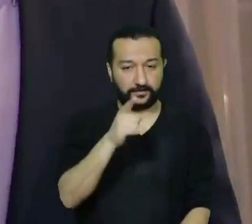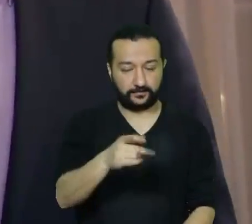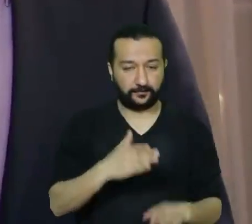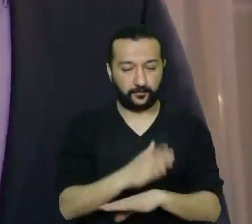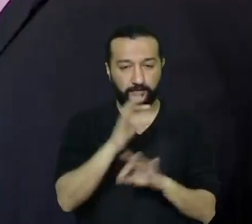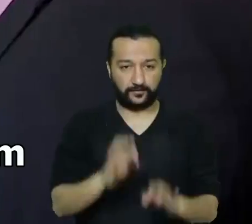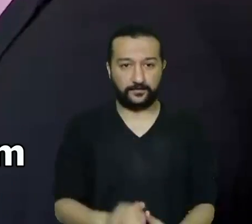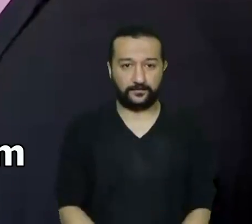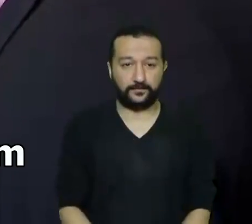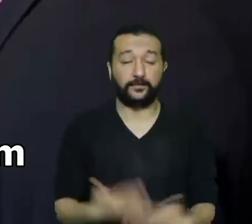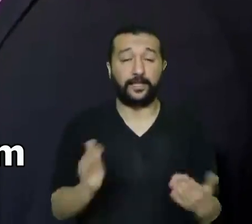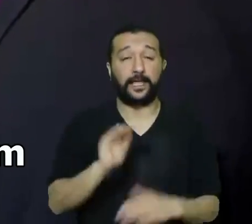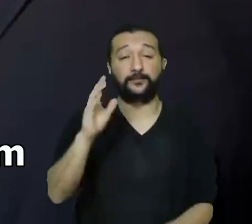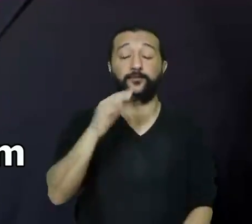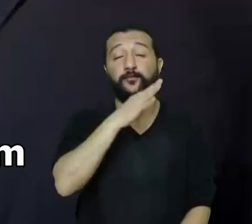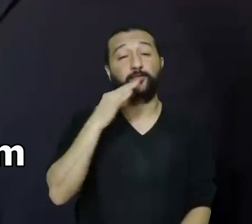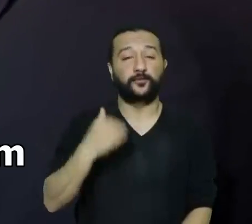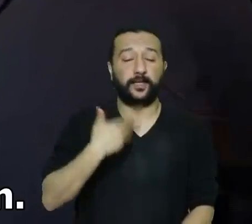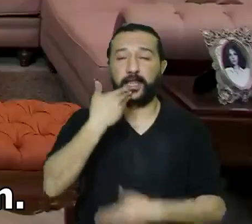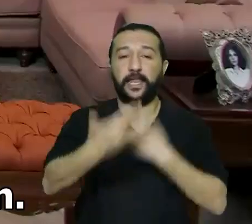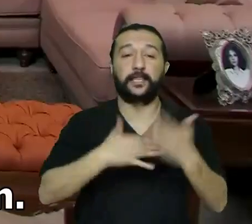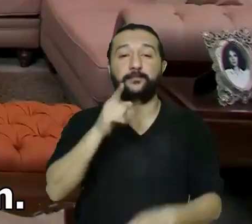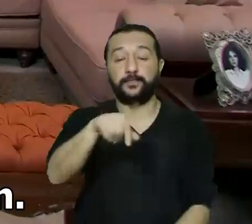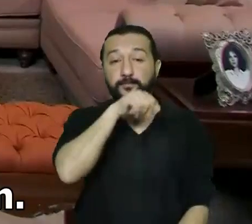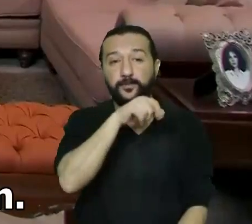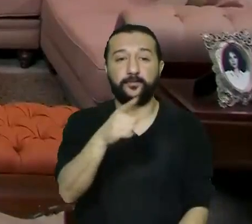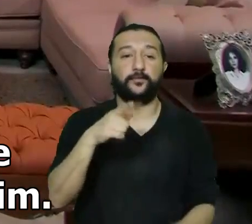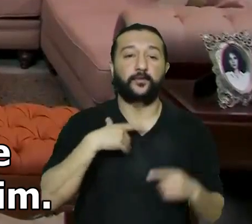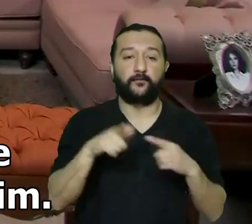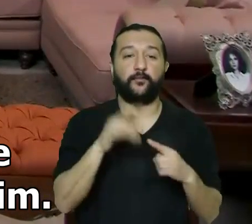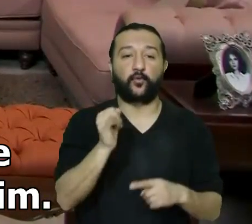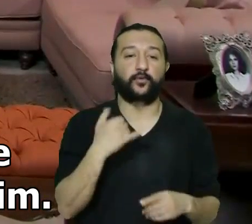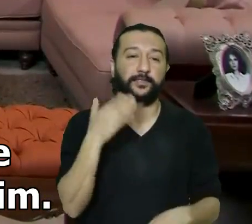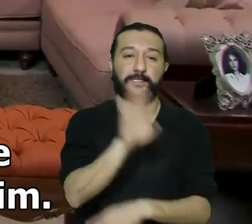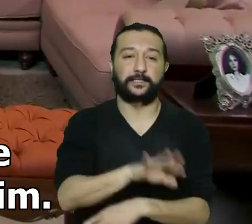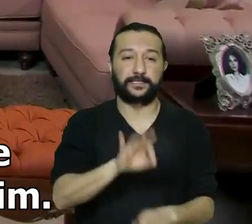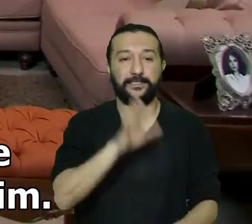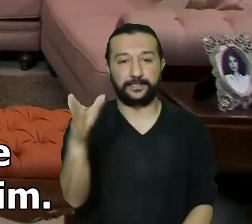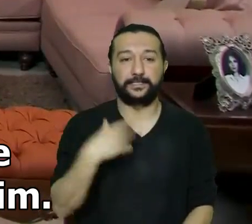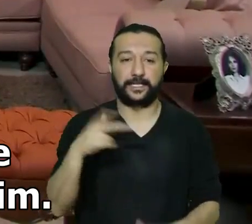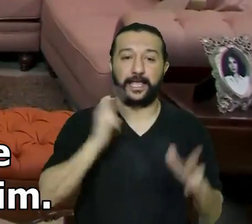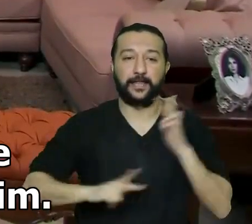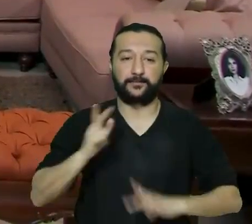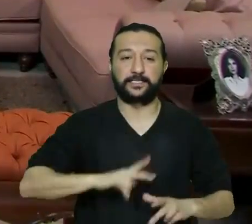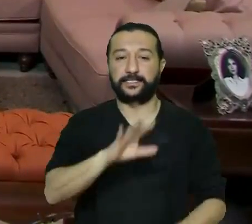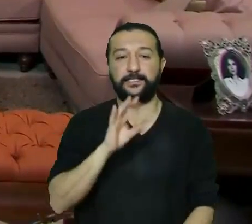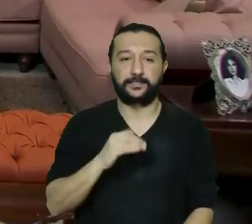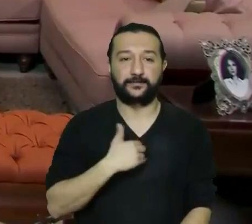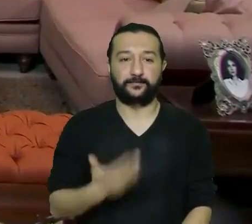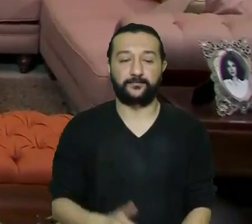Evet. Evet. Ya hayatım nasıl mutluyum anlatamam sana. Sayende bir fobimi yendim. Şimdi gideceğim kendime bir sahne kostümü